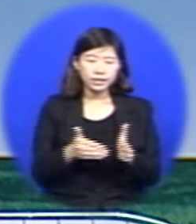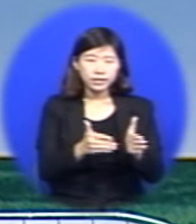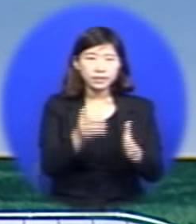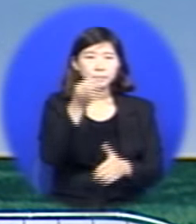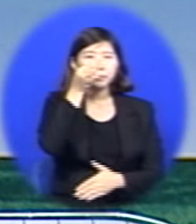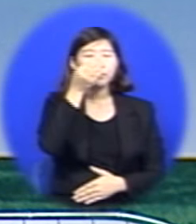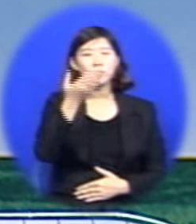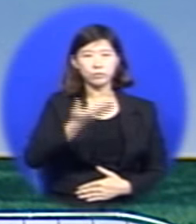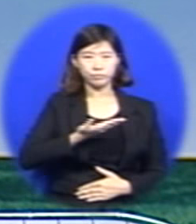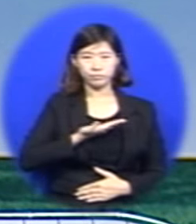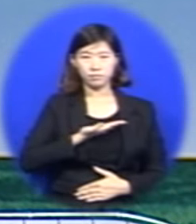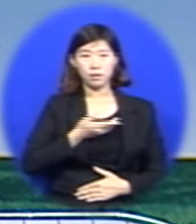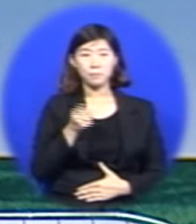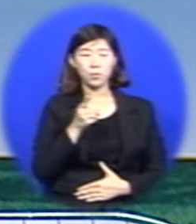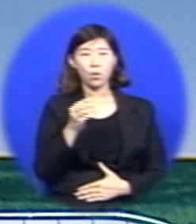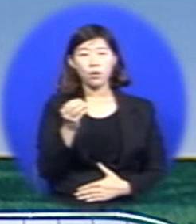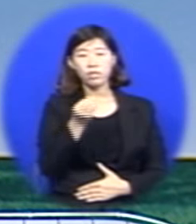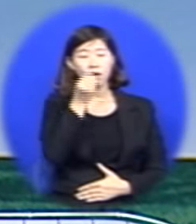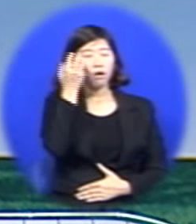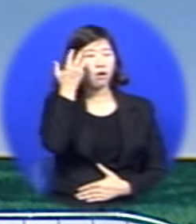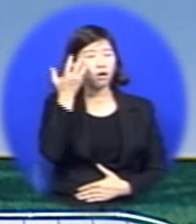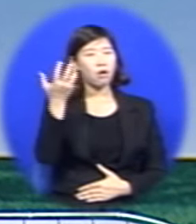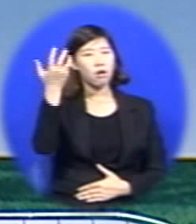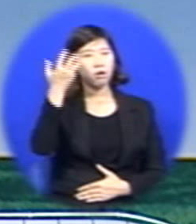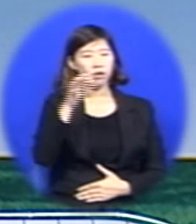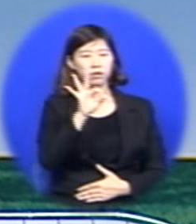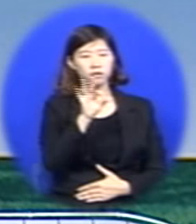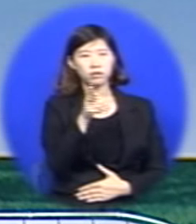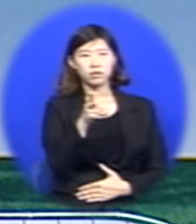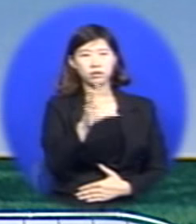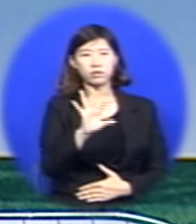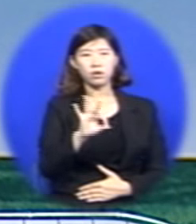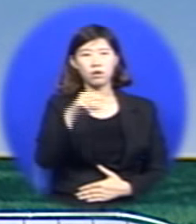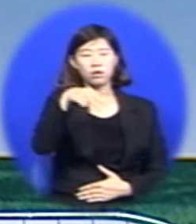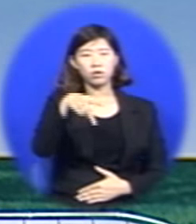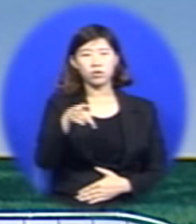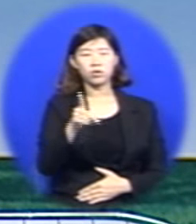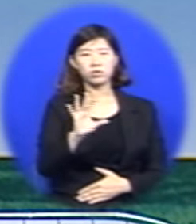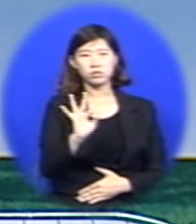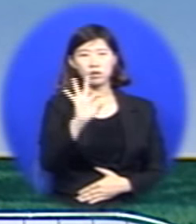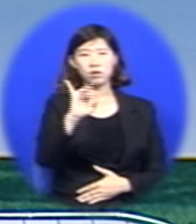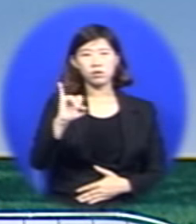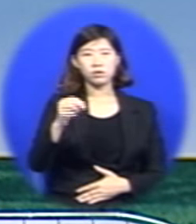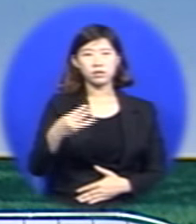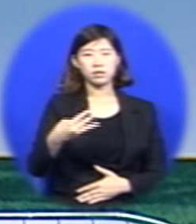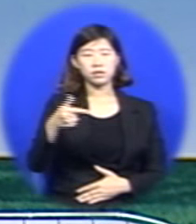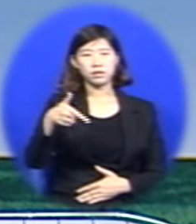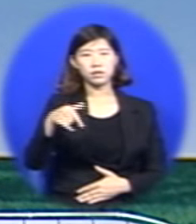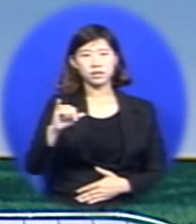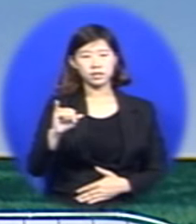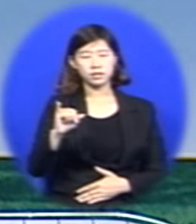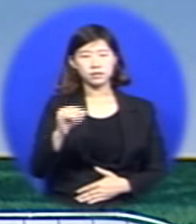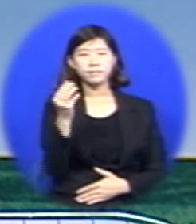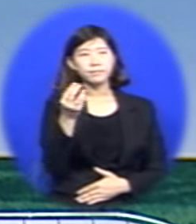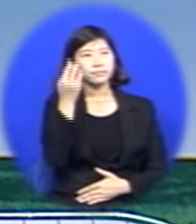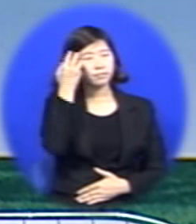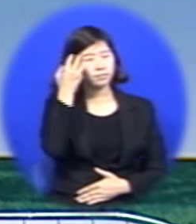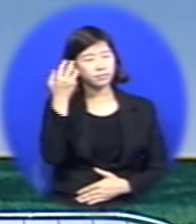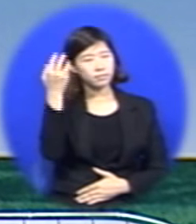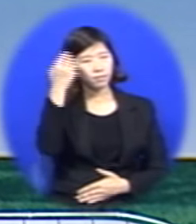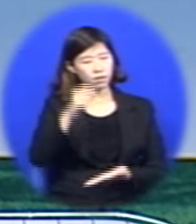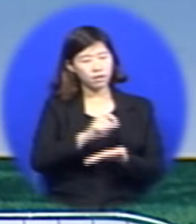영성일기를 쓰면서 서로 마음을 나누고 살게 하신 거예요. 함께 모여 살아도 마음을 안 나누면 아무 의미가 없는